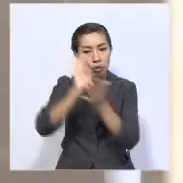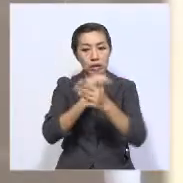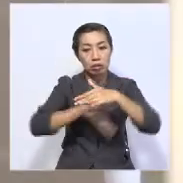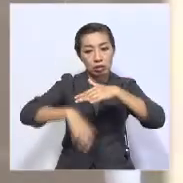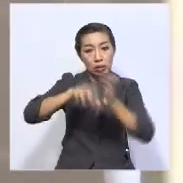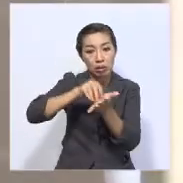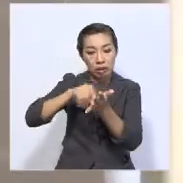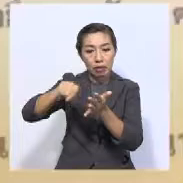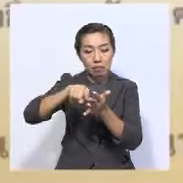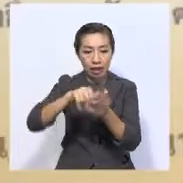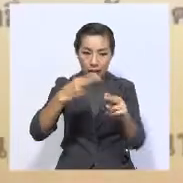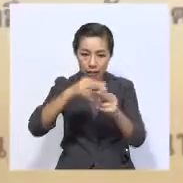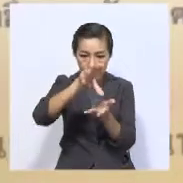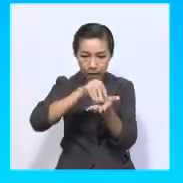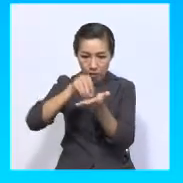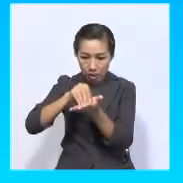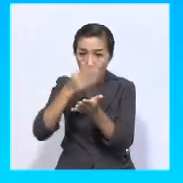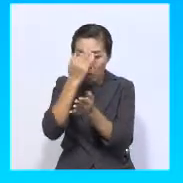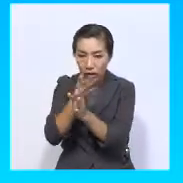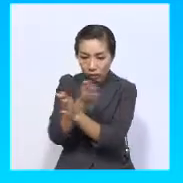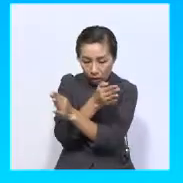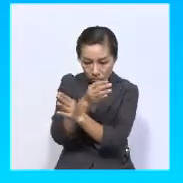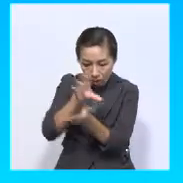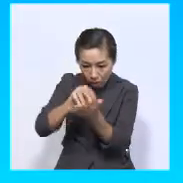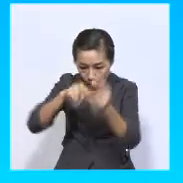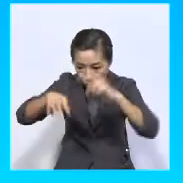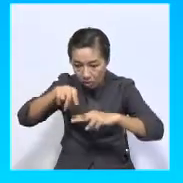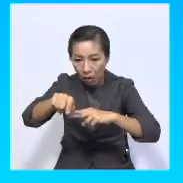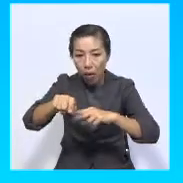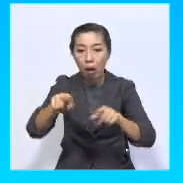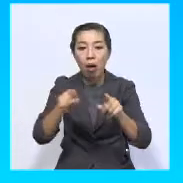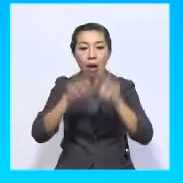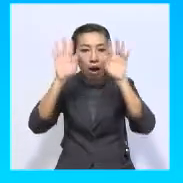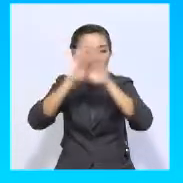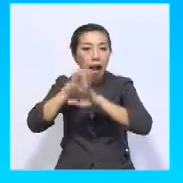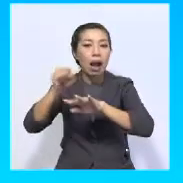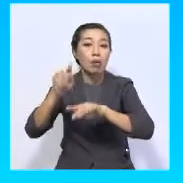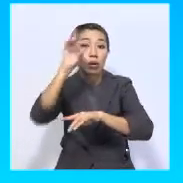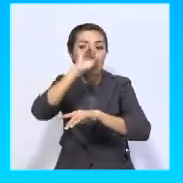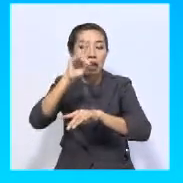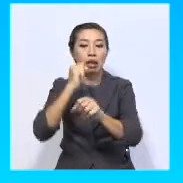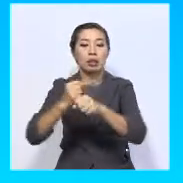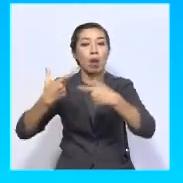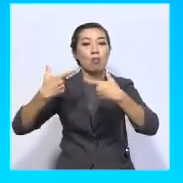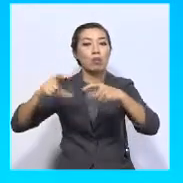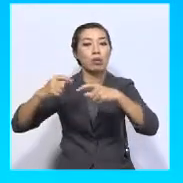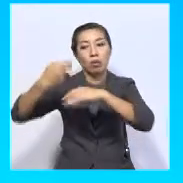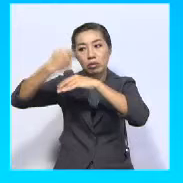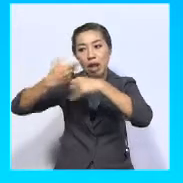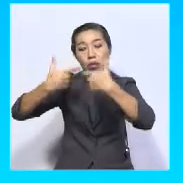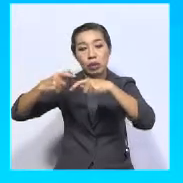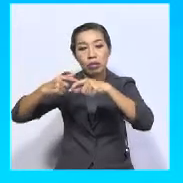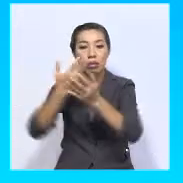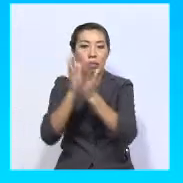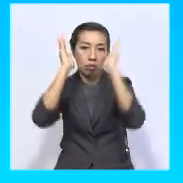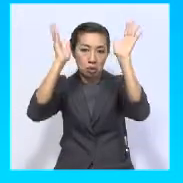อบสวนนะครับสามารถรวบรวมได้จากการตรวจสอบข้อมูลโดยทำเป็นลักษณะคลิปวิดีโอนะครับให้กับบริษัทเมจิกสกิน